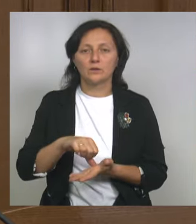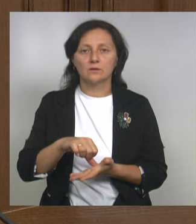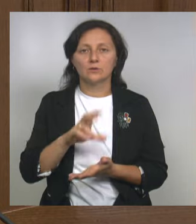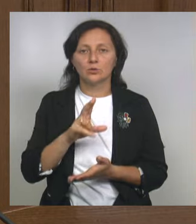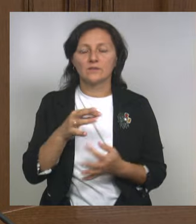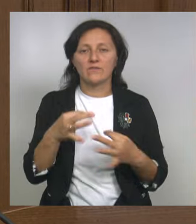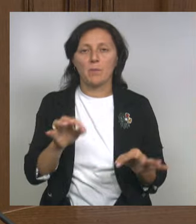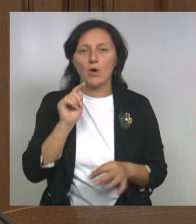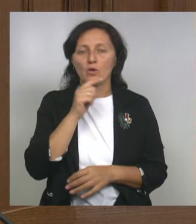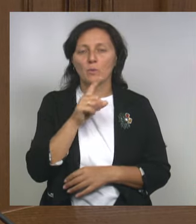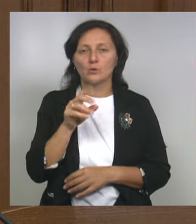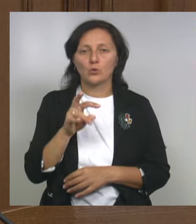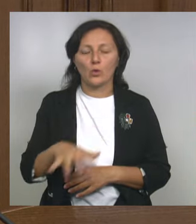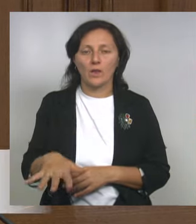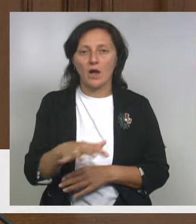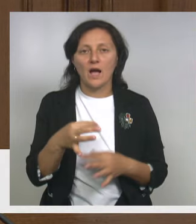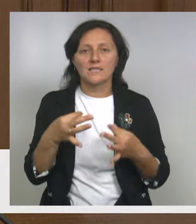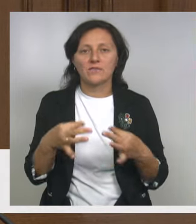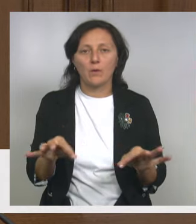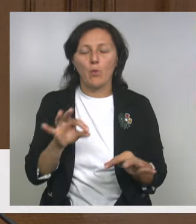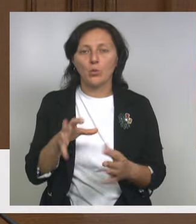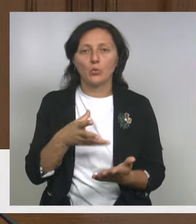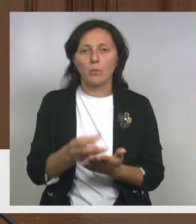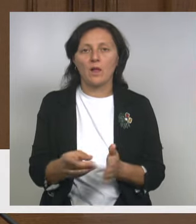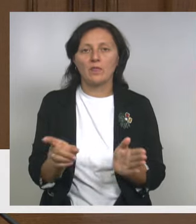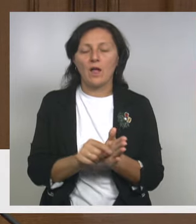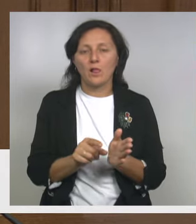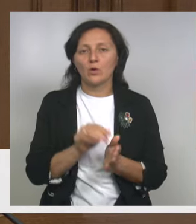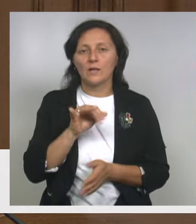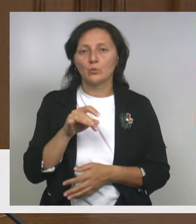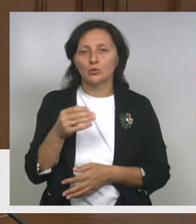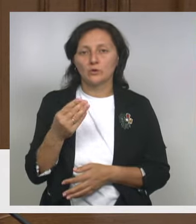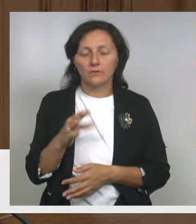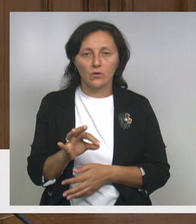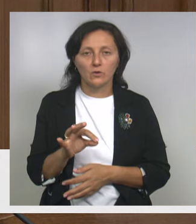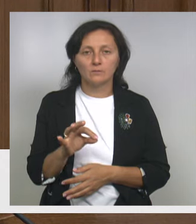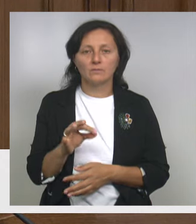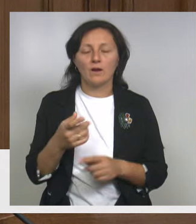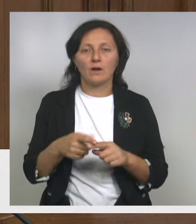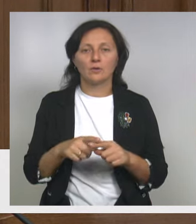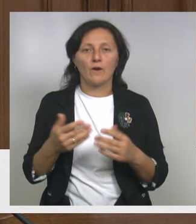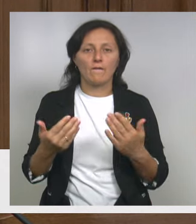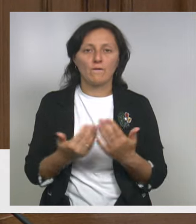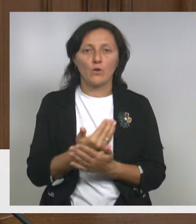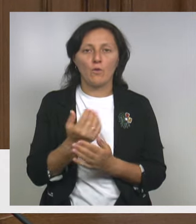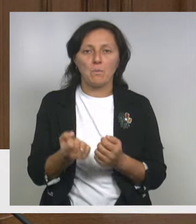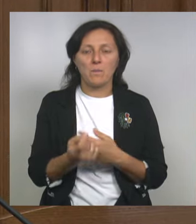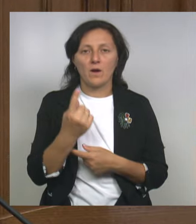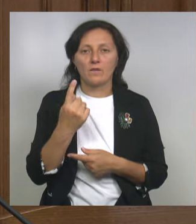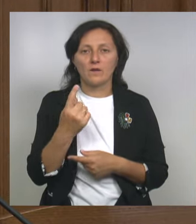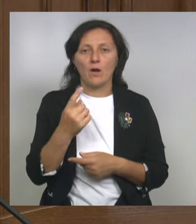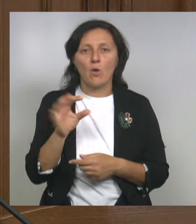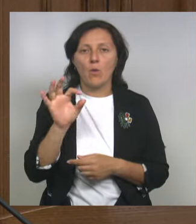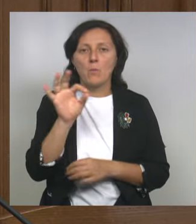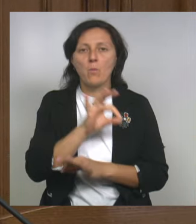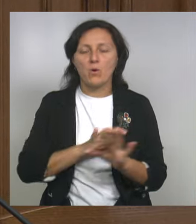зоны освобождает от уплаты налога на имущество, которое вновь создано в ходе реализации инвестиционного